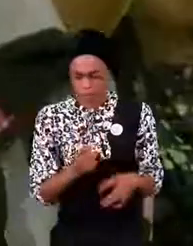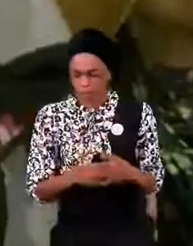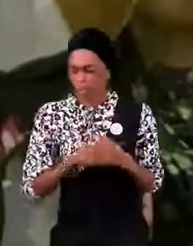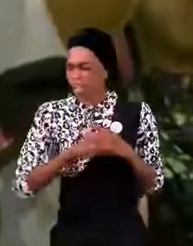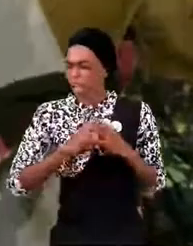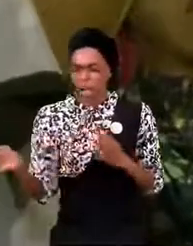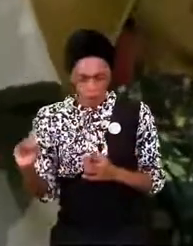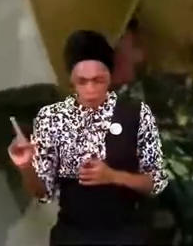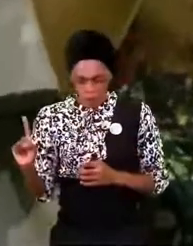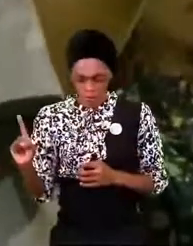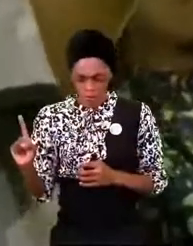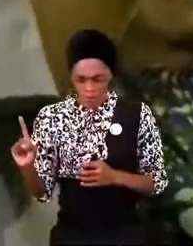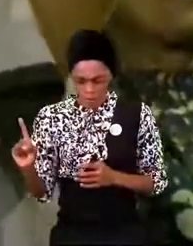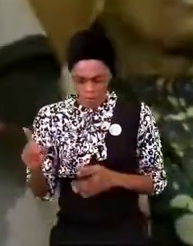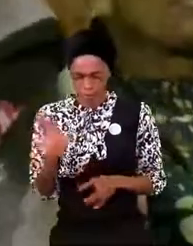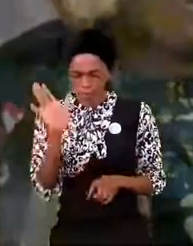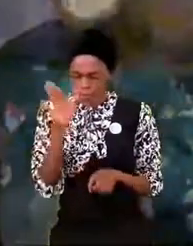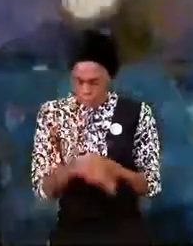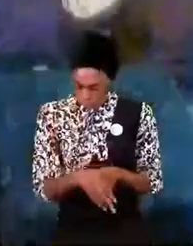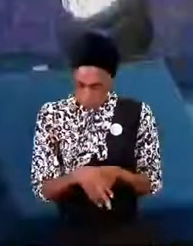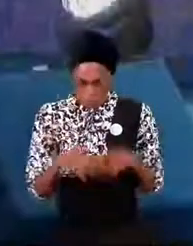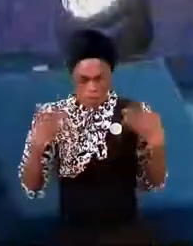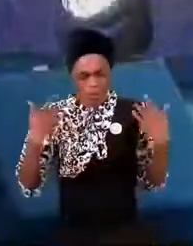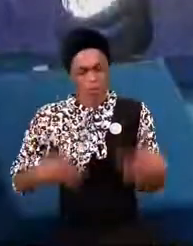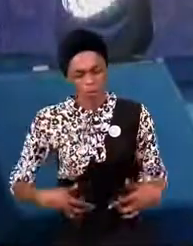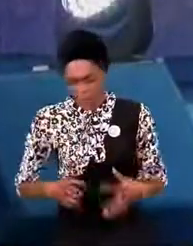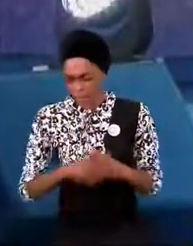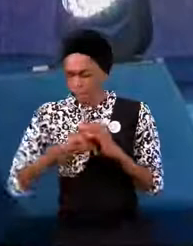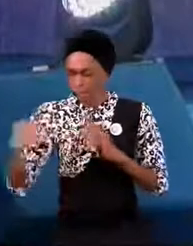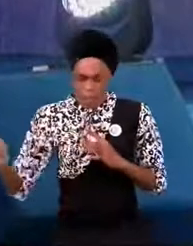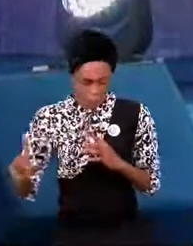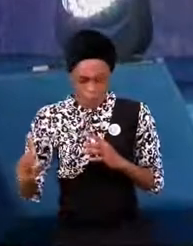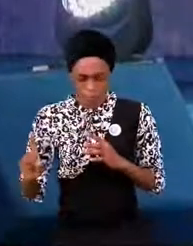Dépression, sors. Insanité, sors.